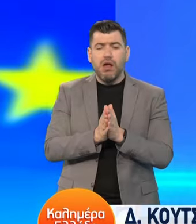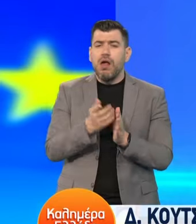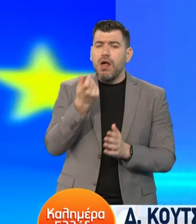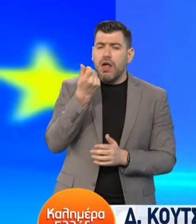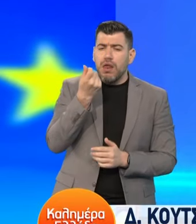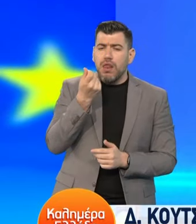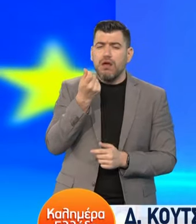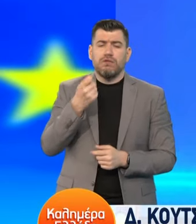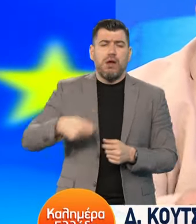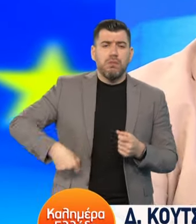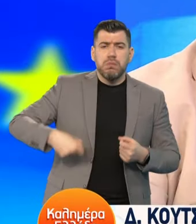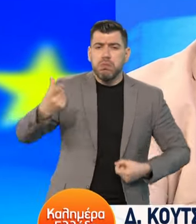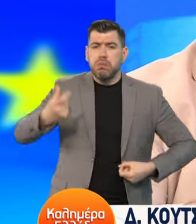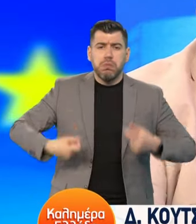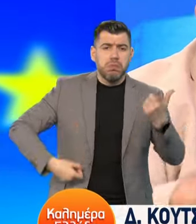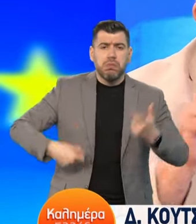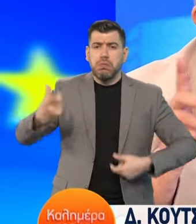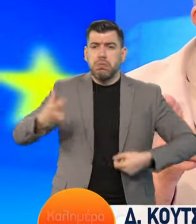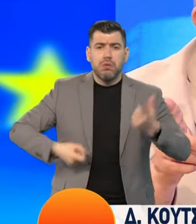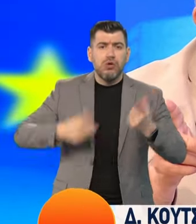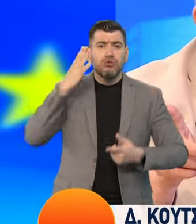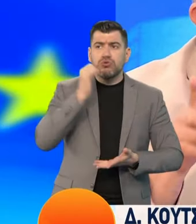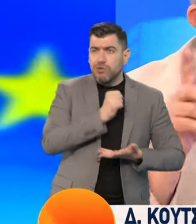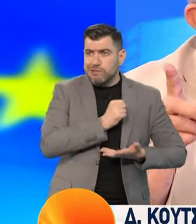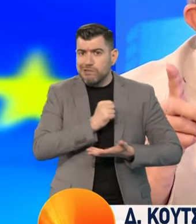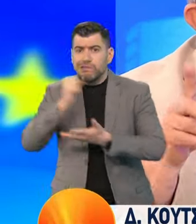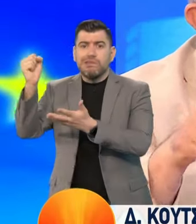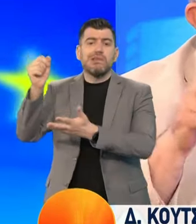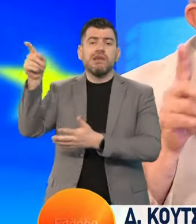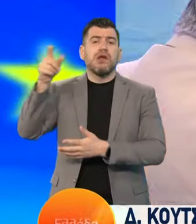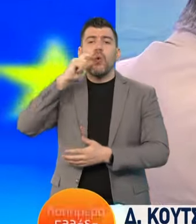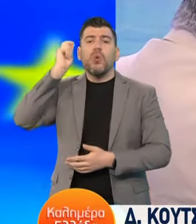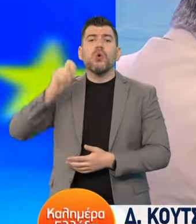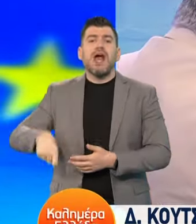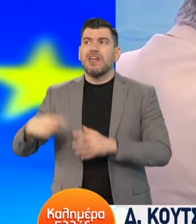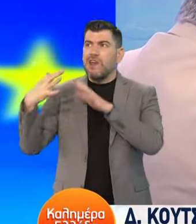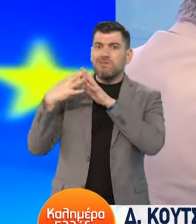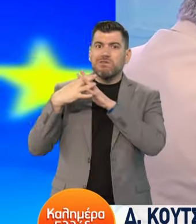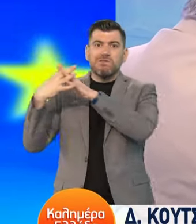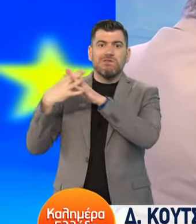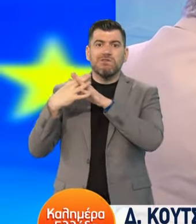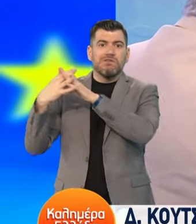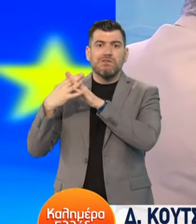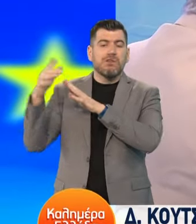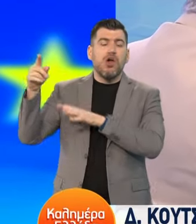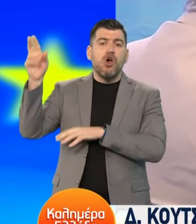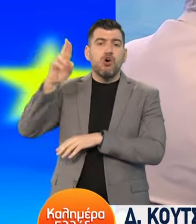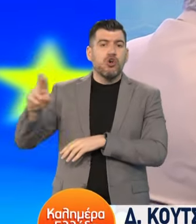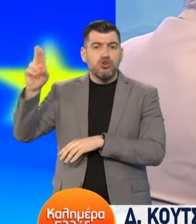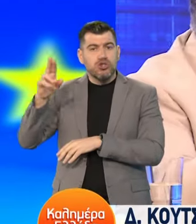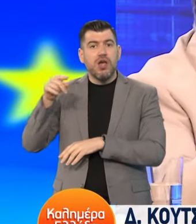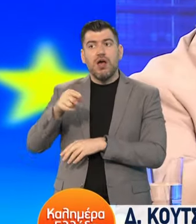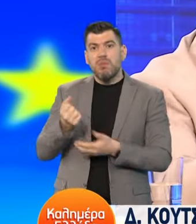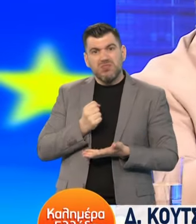εκατομμυρίων στο καθεστώς Ζελένσκι για να δίνει τη μάχη με τη Ρωσία, να βομβαρδίζει και αυτός με τη σειρά